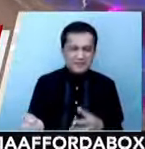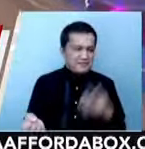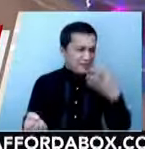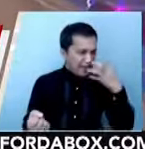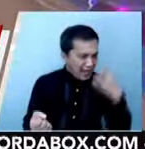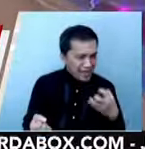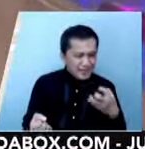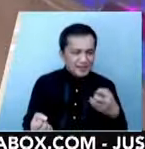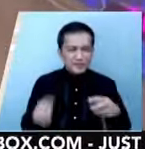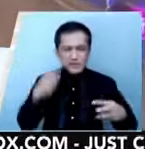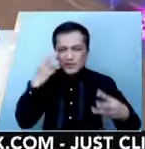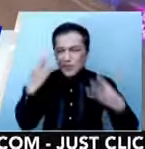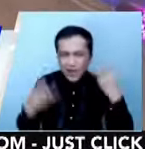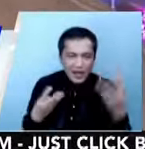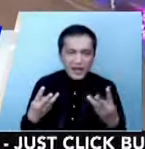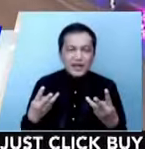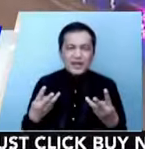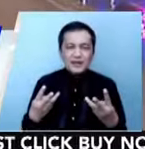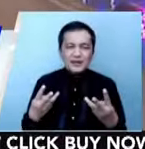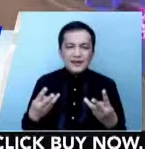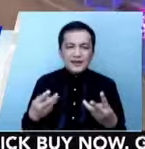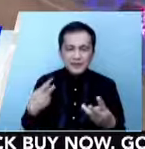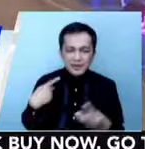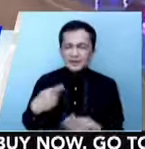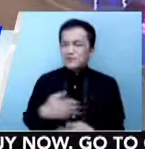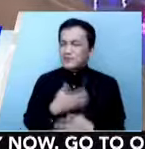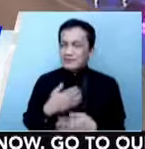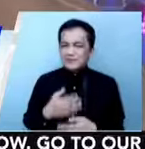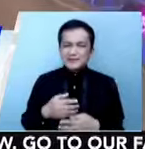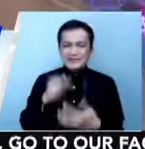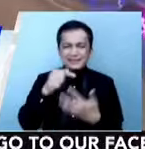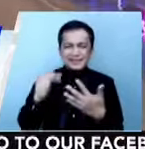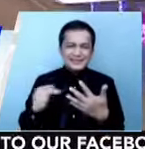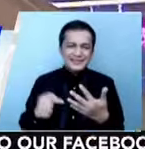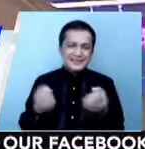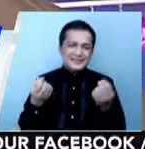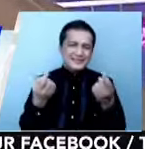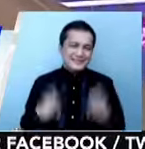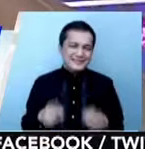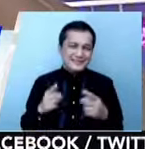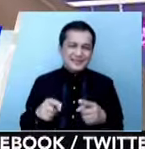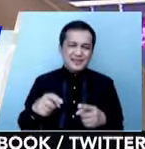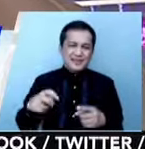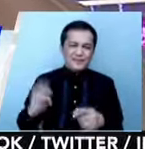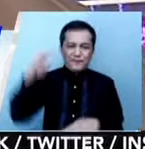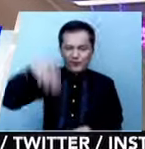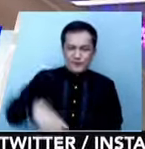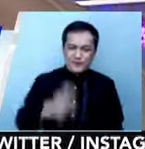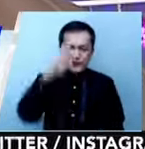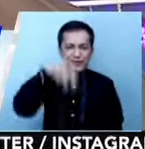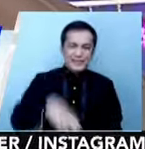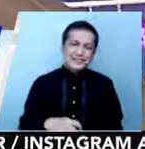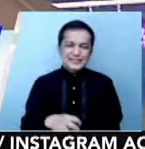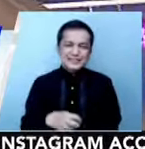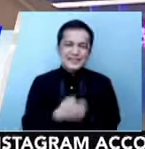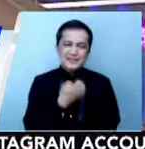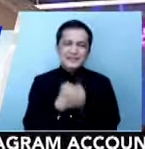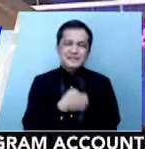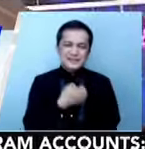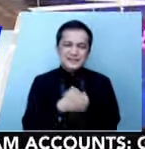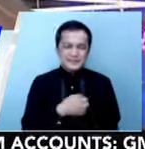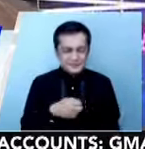nagwala, tapos may sumaya. Ang daming mangyari. Roller coaster na mga emotion. So sobrang kaabang-abang